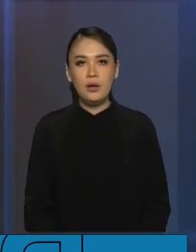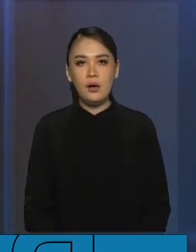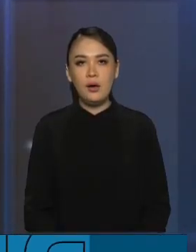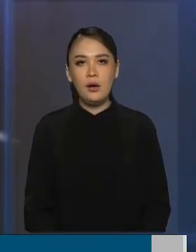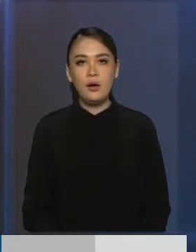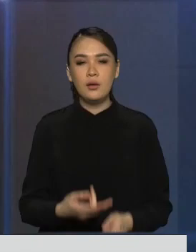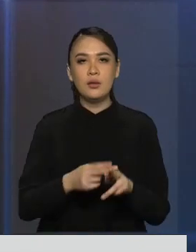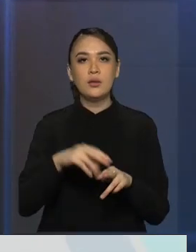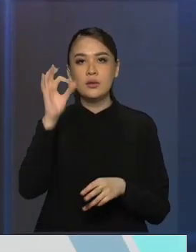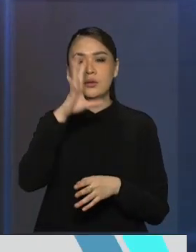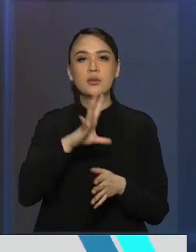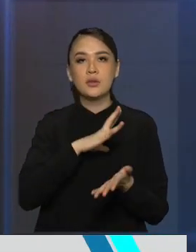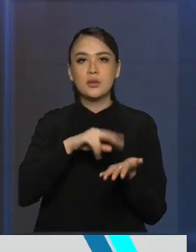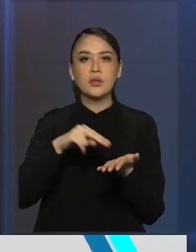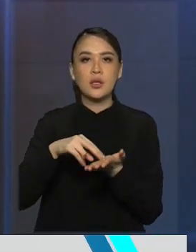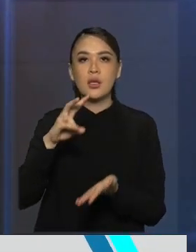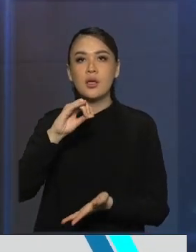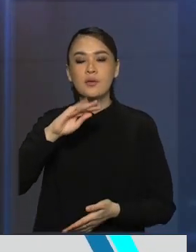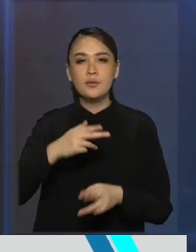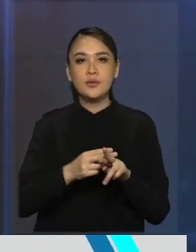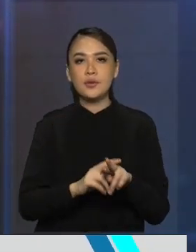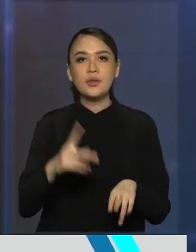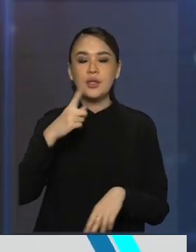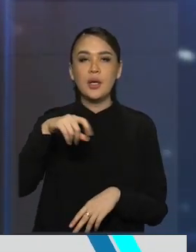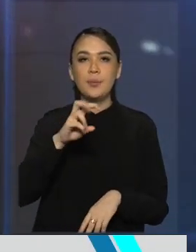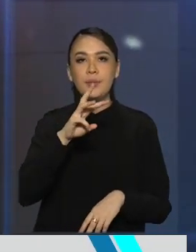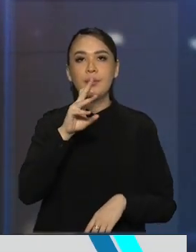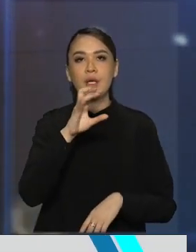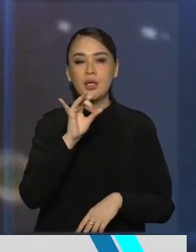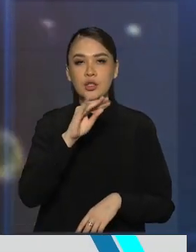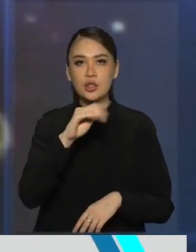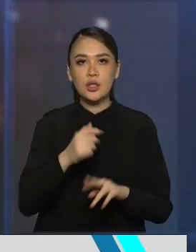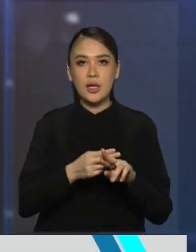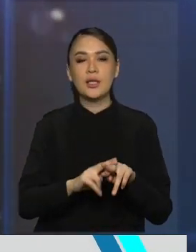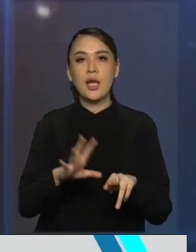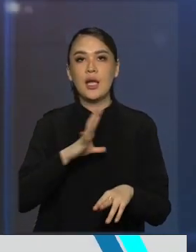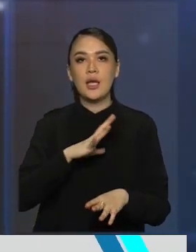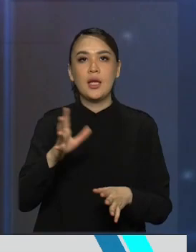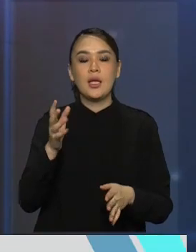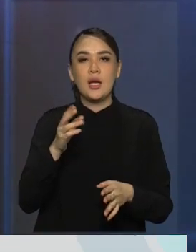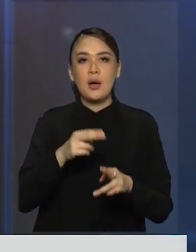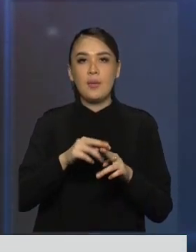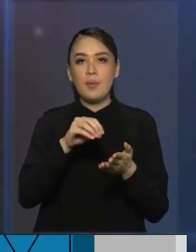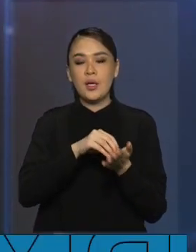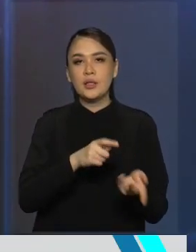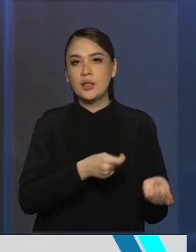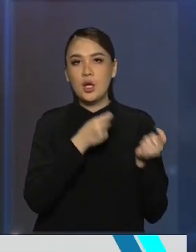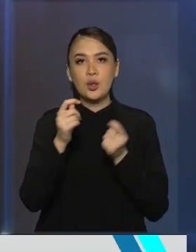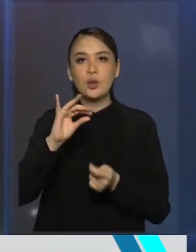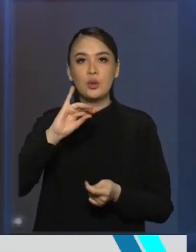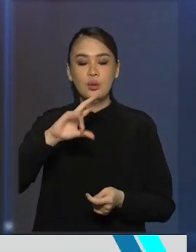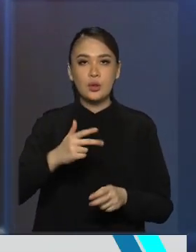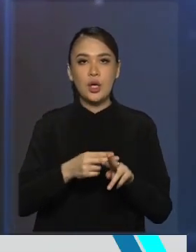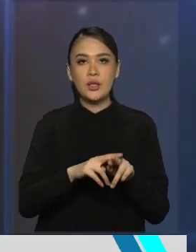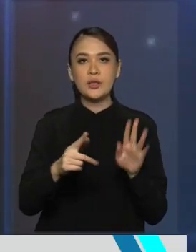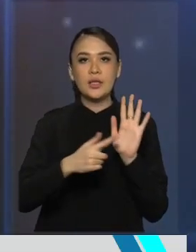С роста цен на нефть начались торги этой недели на мировых биржах. Фьючерсы на эталонную марку Brent с поставкой в июне подорожали сразу